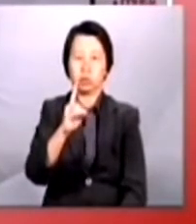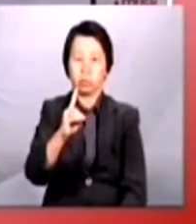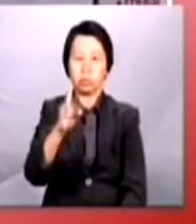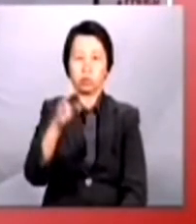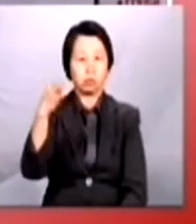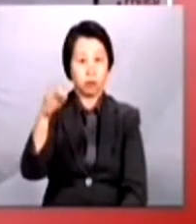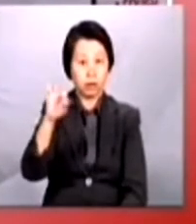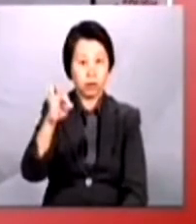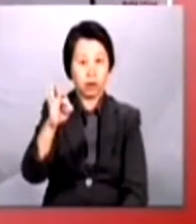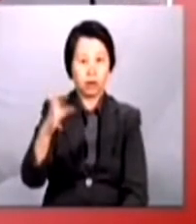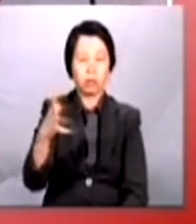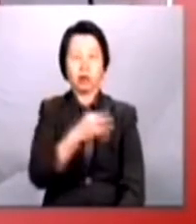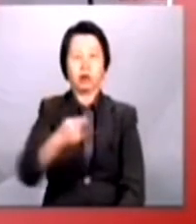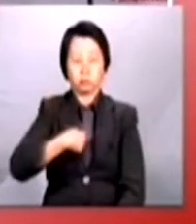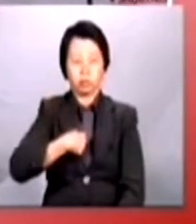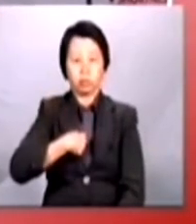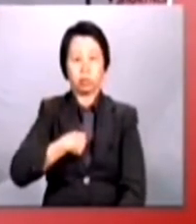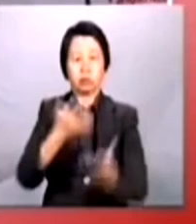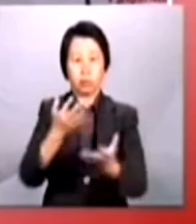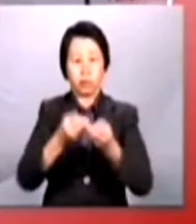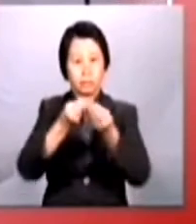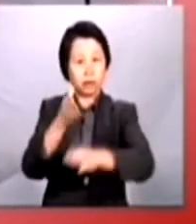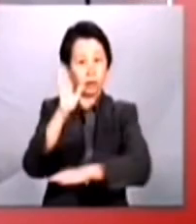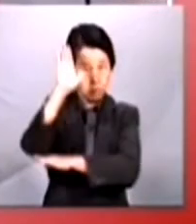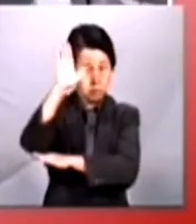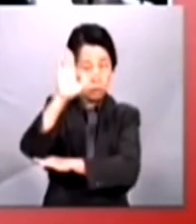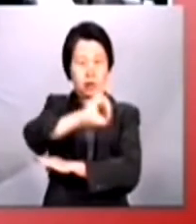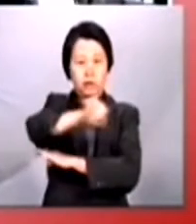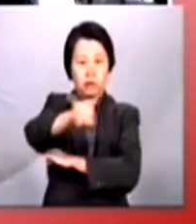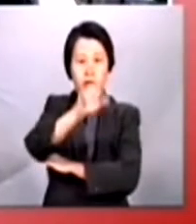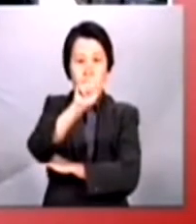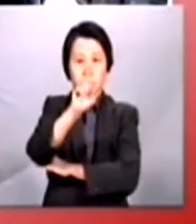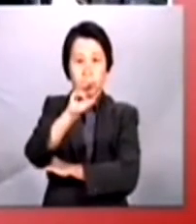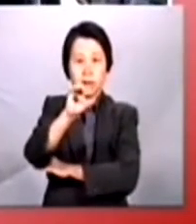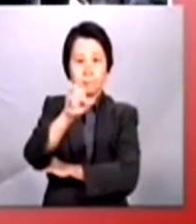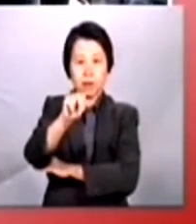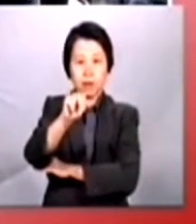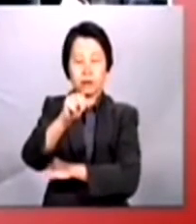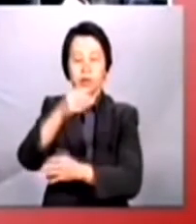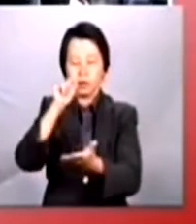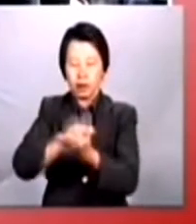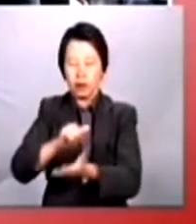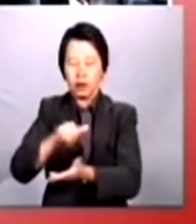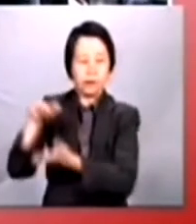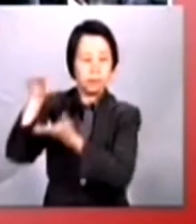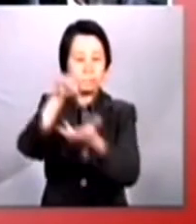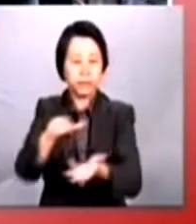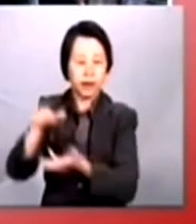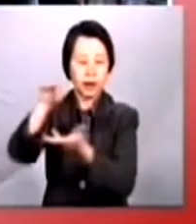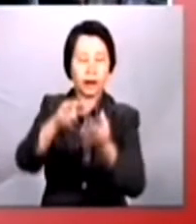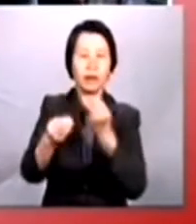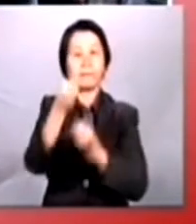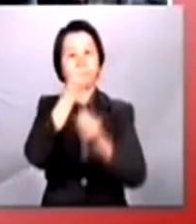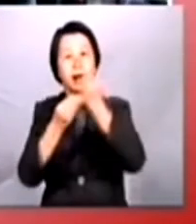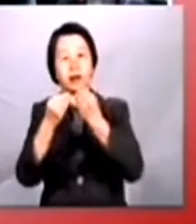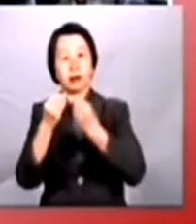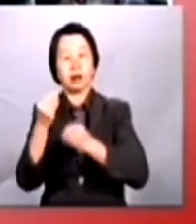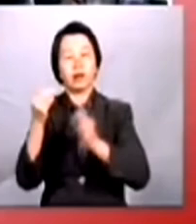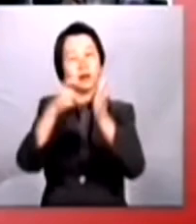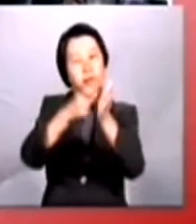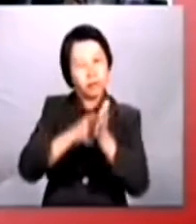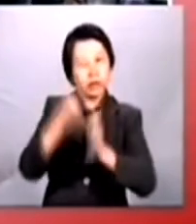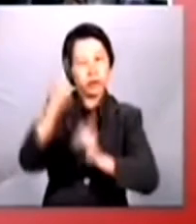saya juga ingin memberikan jaminan bahwa bekalan bahan-bahan makanan kepulauan